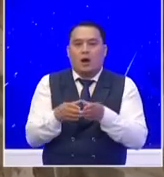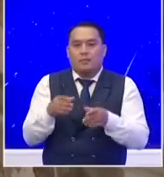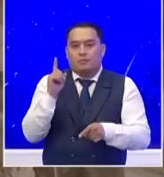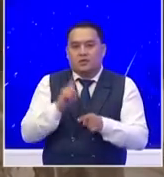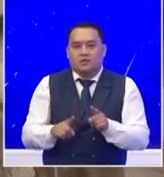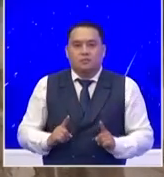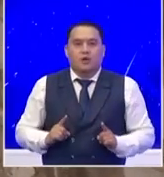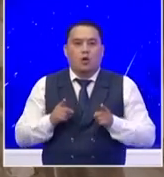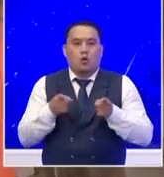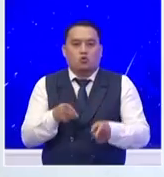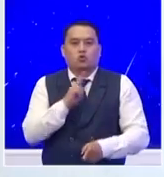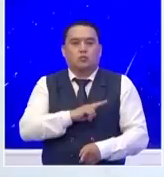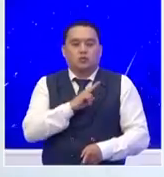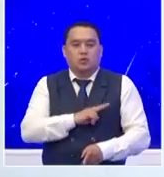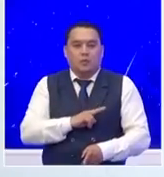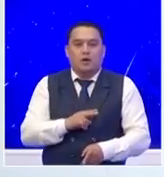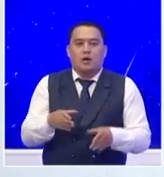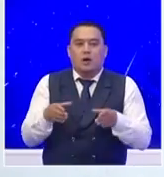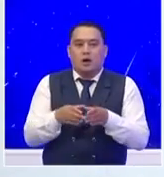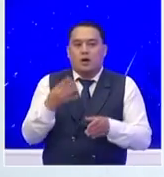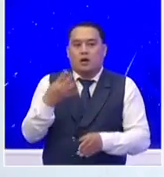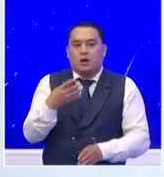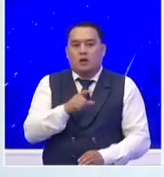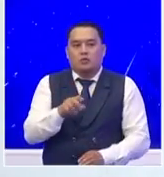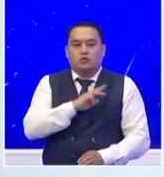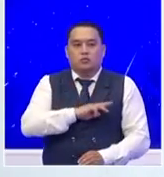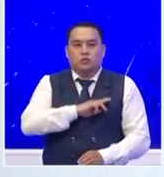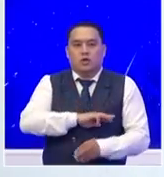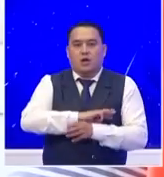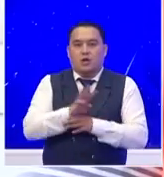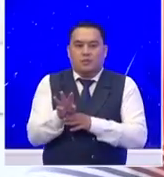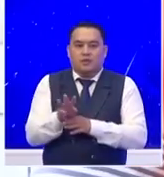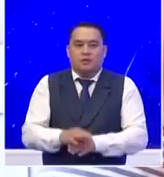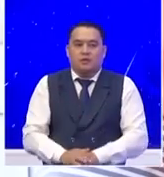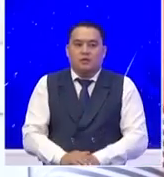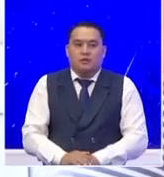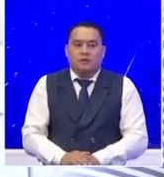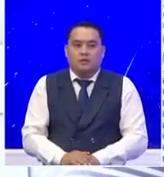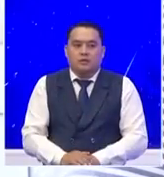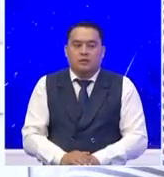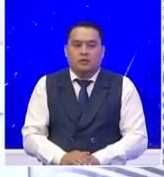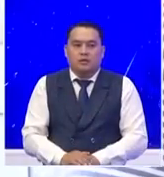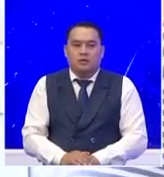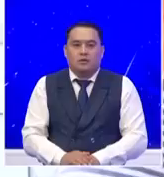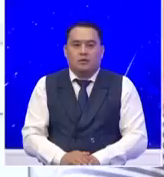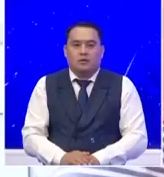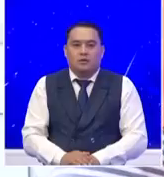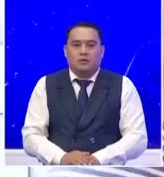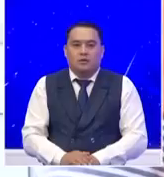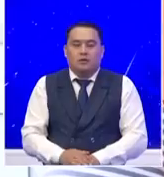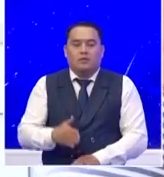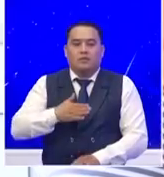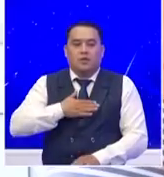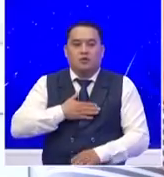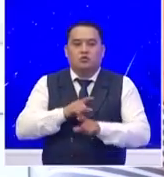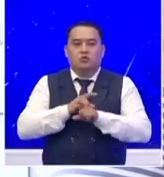дереуске кірісті. Жұмыс бастап жергілікті 40 азаматты жұмысқа тартты. Мына школымызға ремонт кіргелі бері өзіміздегі